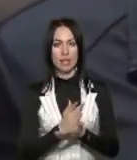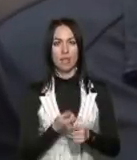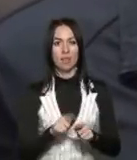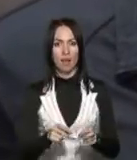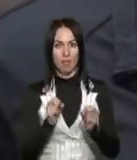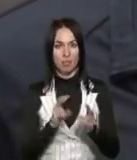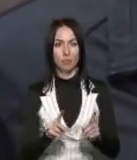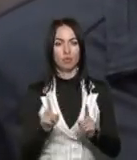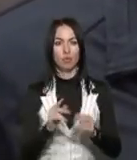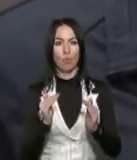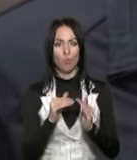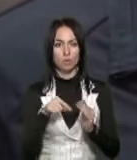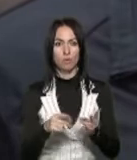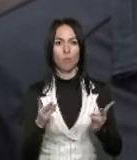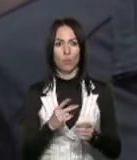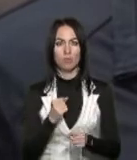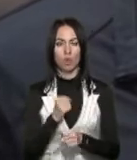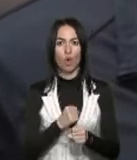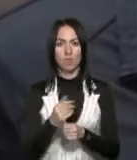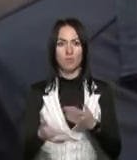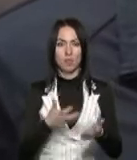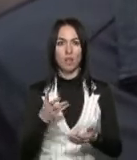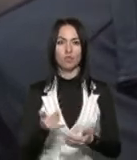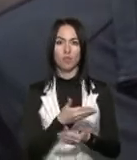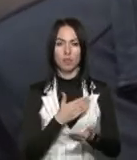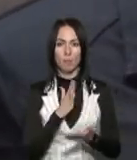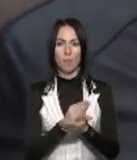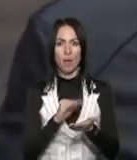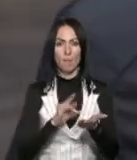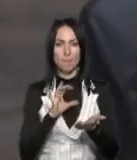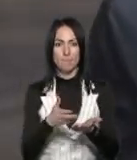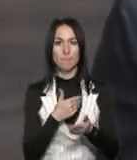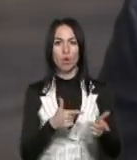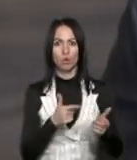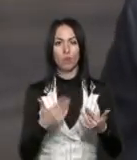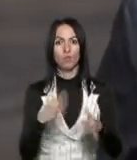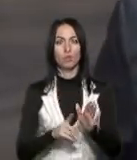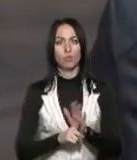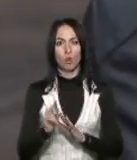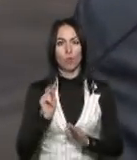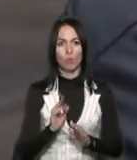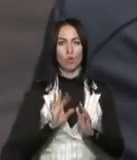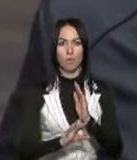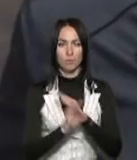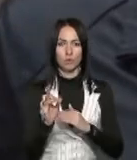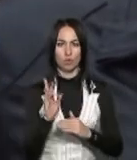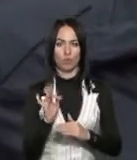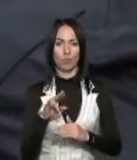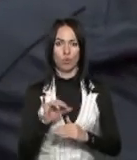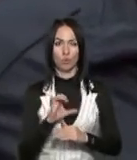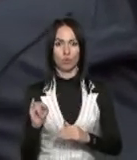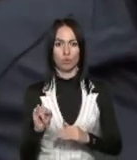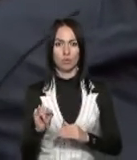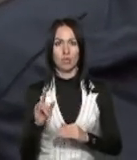що будівлю потрібно розвантажувати. І ми припис маємо, ми готові, вже почали роботу у північному корпусі.